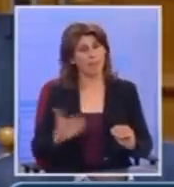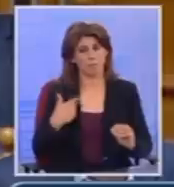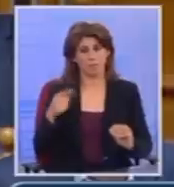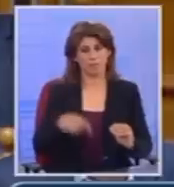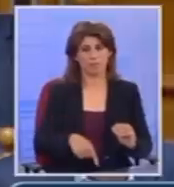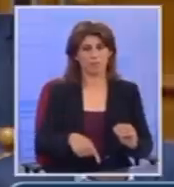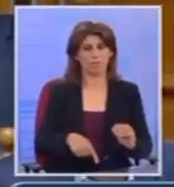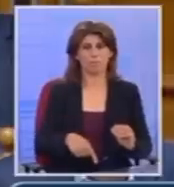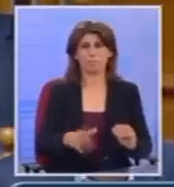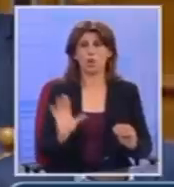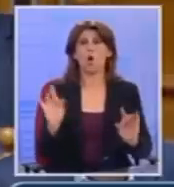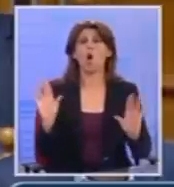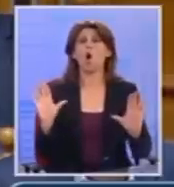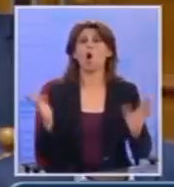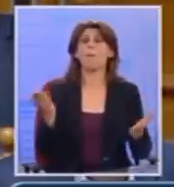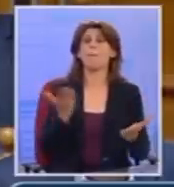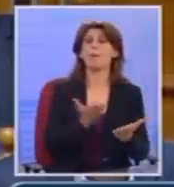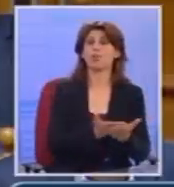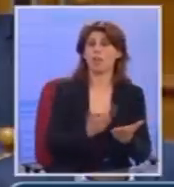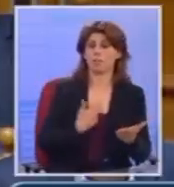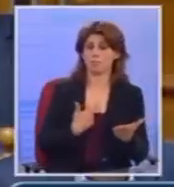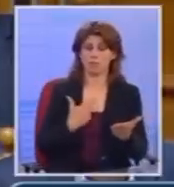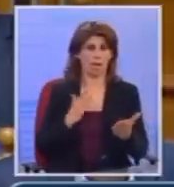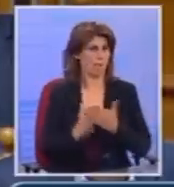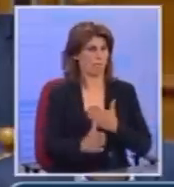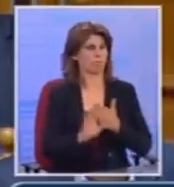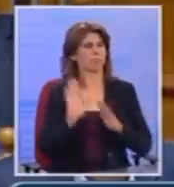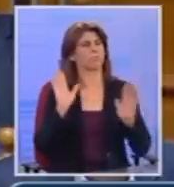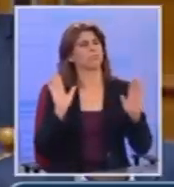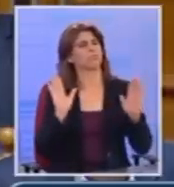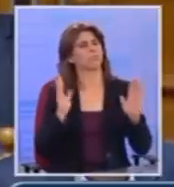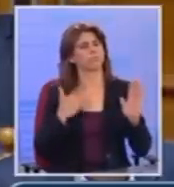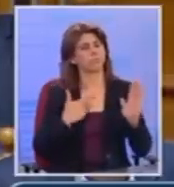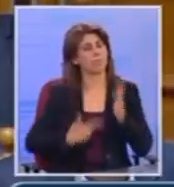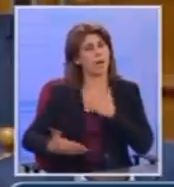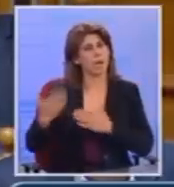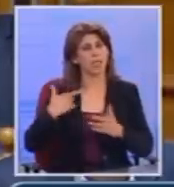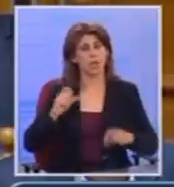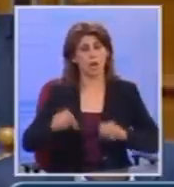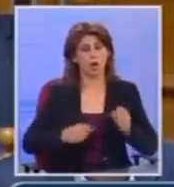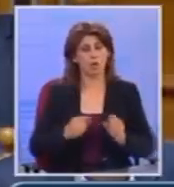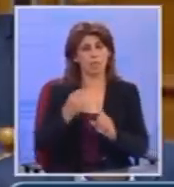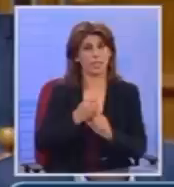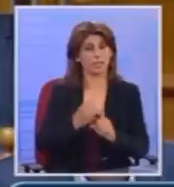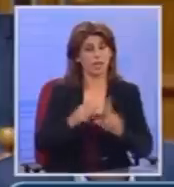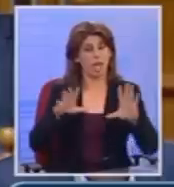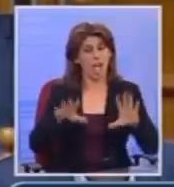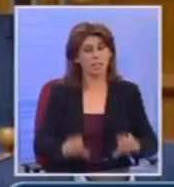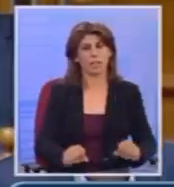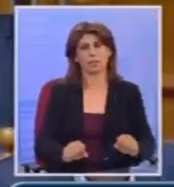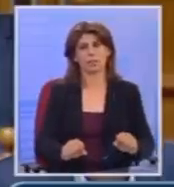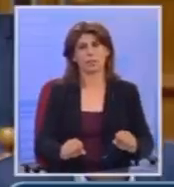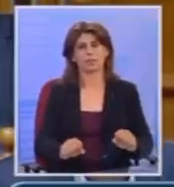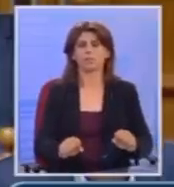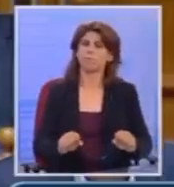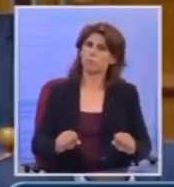τάμπουλα ράσα, χωρίς προτάσεις. Υπάρχει ένα παρελθόν αγώνων, διεκδικήσεων, κατακτήσεων